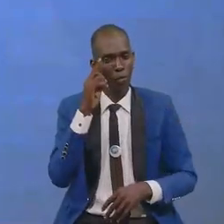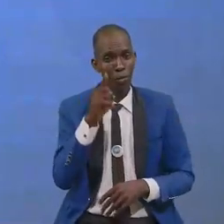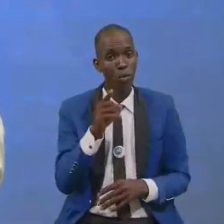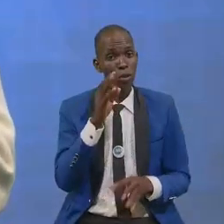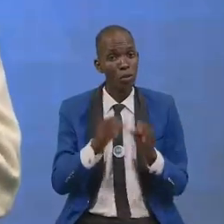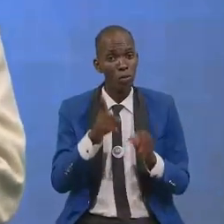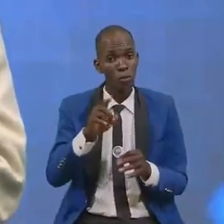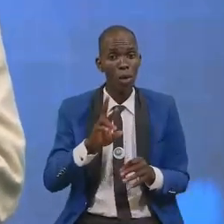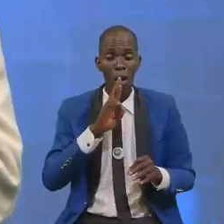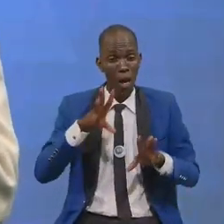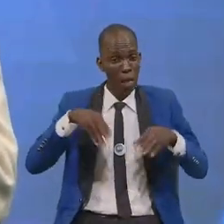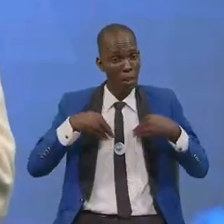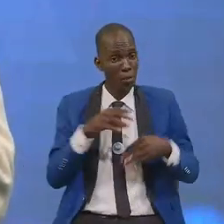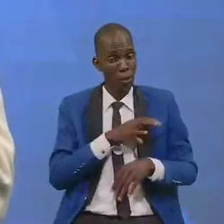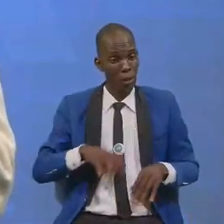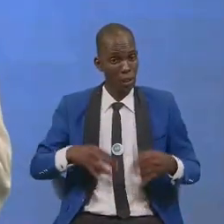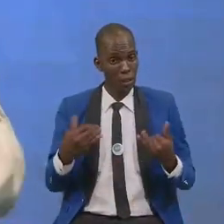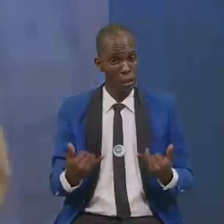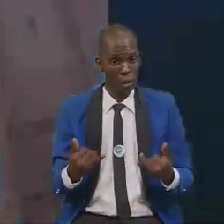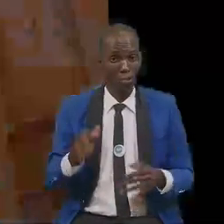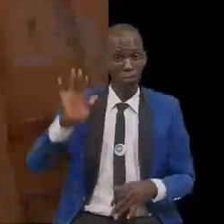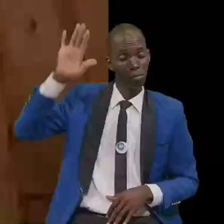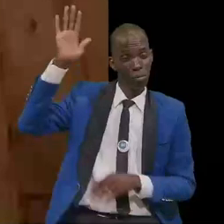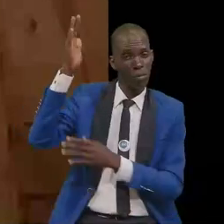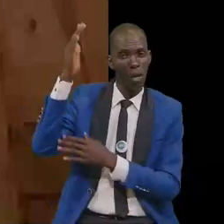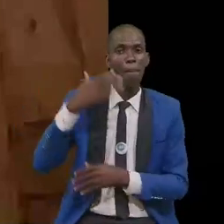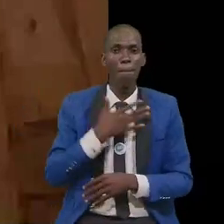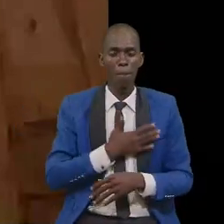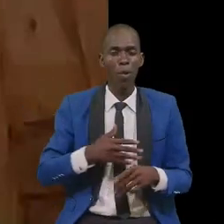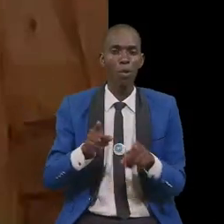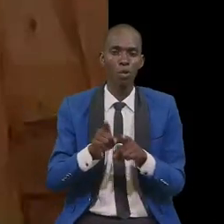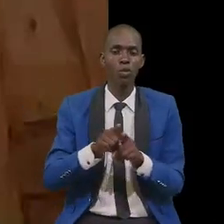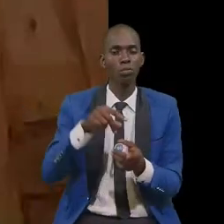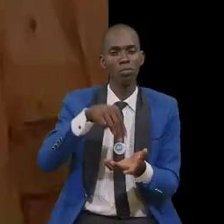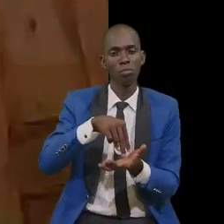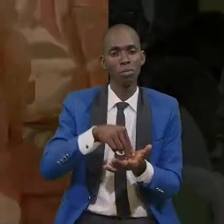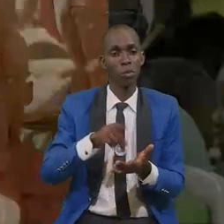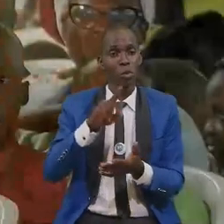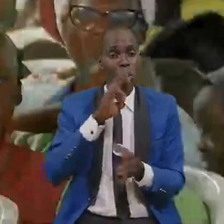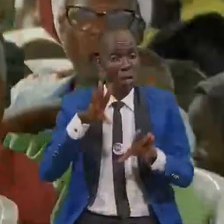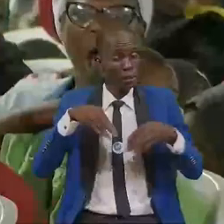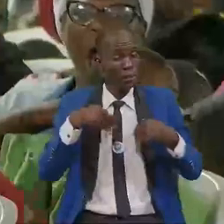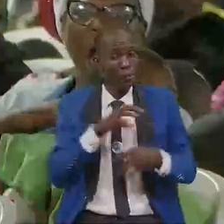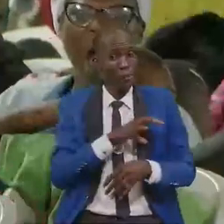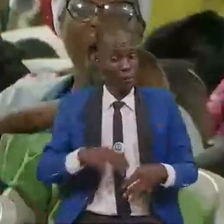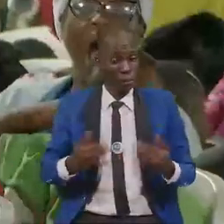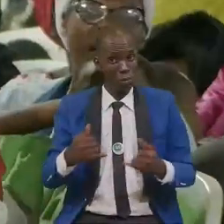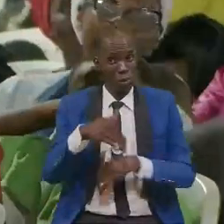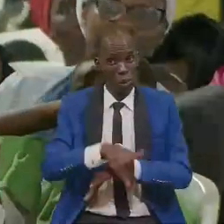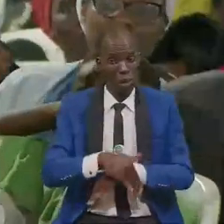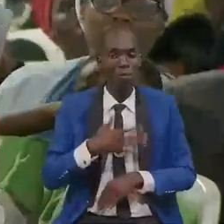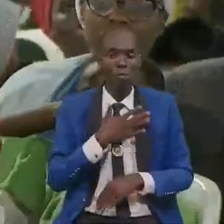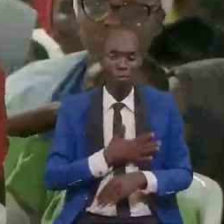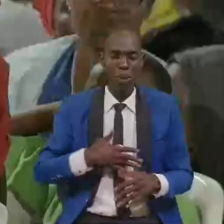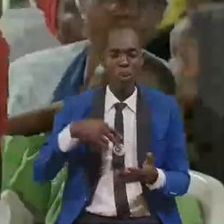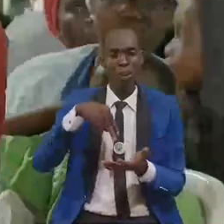tu vas te tenir debout s'il te plaît tu lèves la main tu vas te tenir debout debout de vous